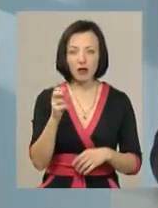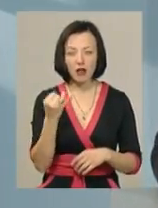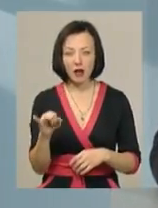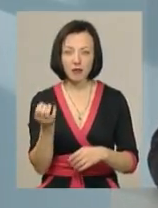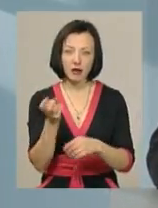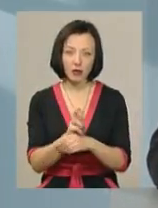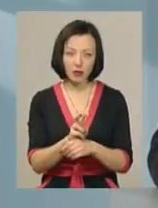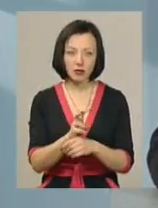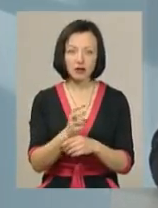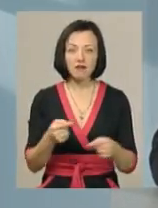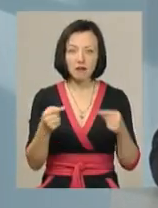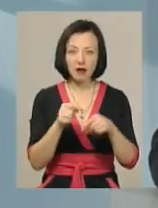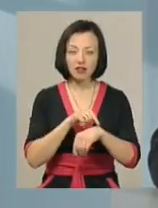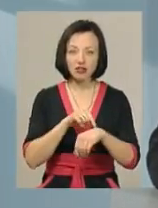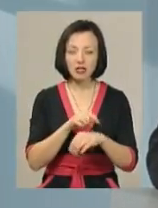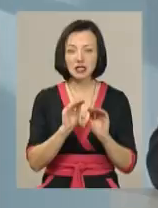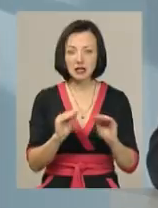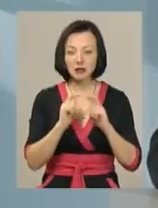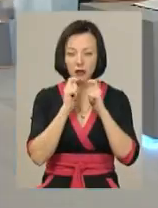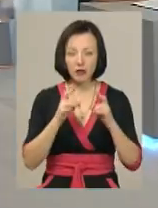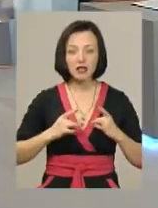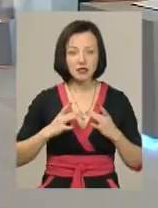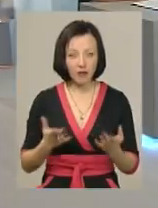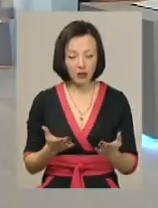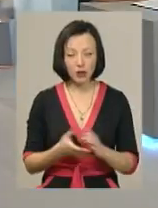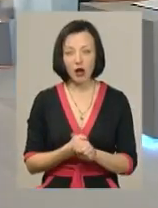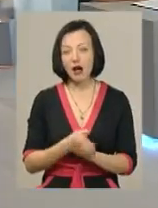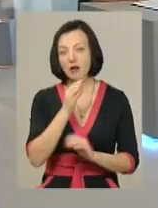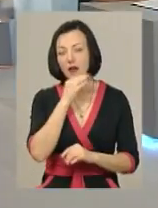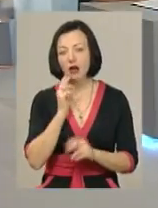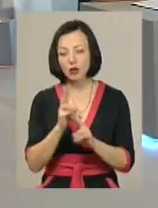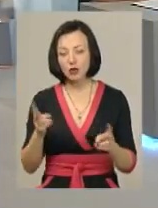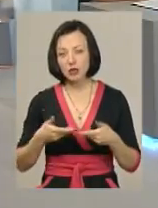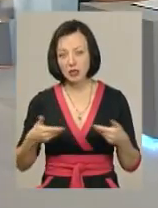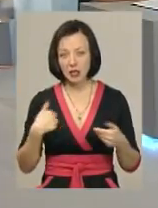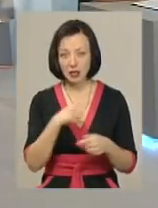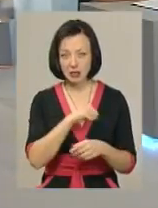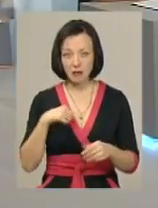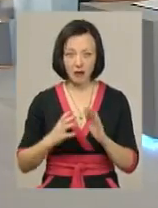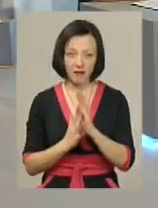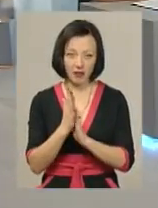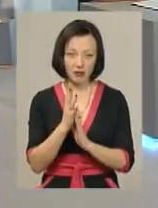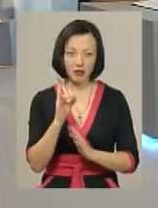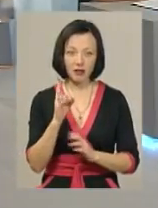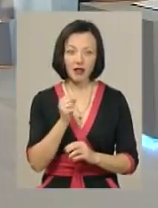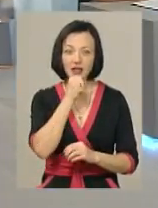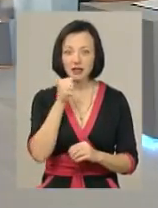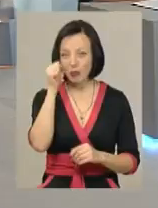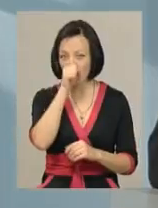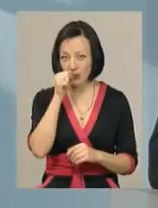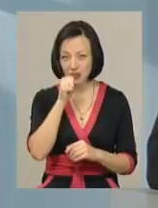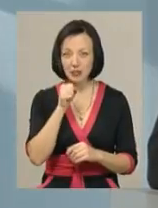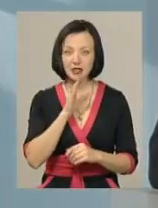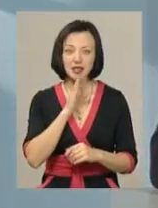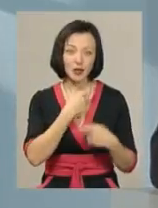там в певний час і дітям дарували свято так от багато хто з нас я сама виросла на Діді морозі і